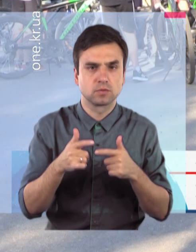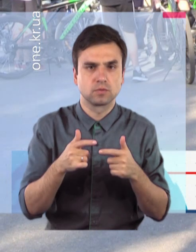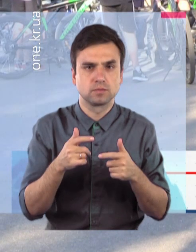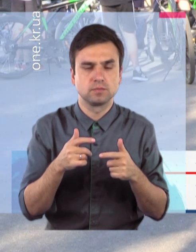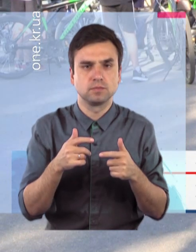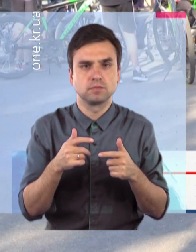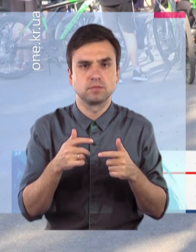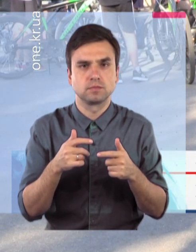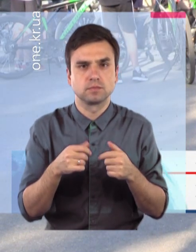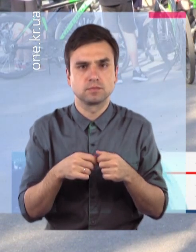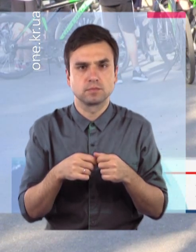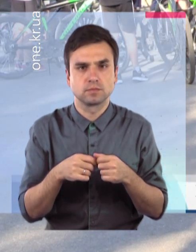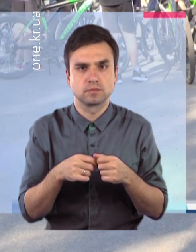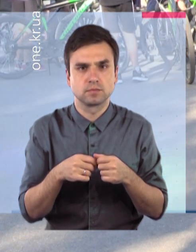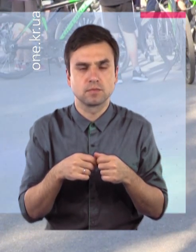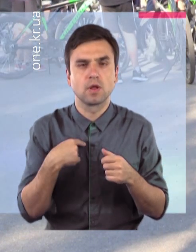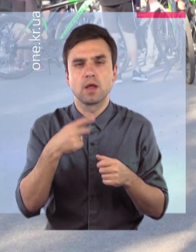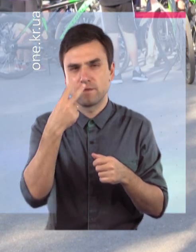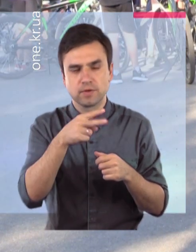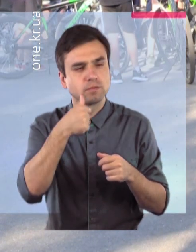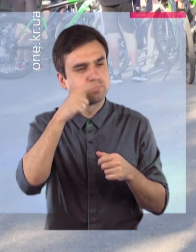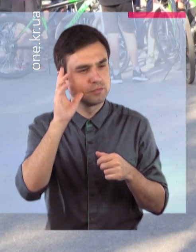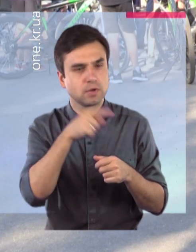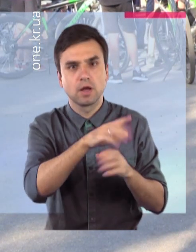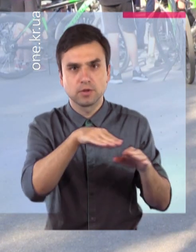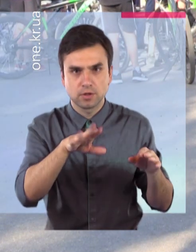Напередодні цього дня бачу, що багато дітей вже